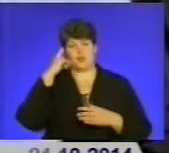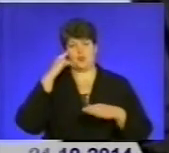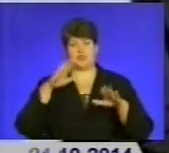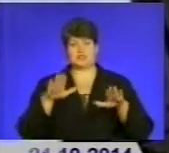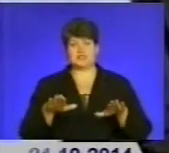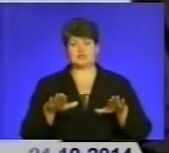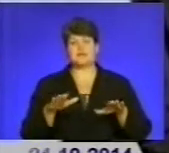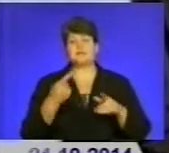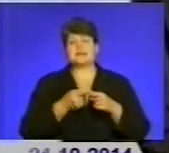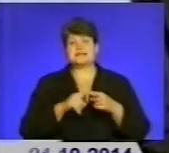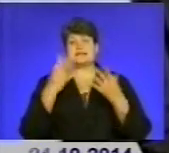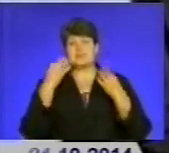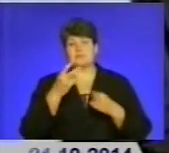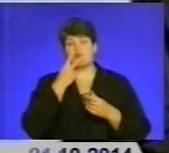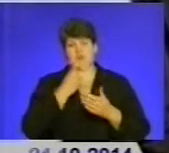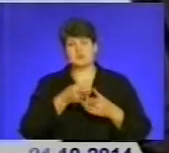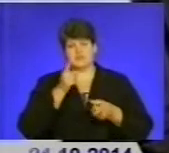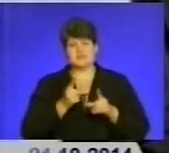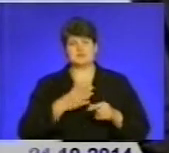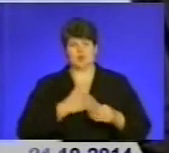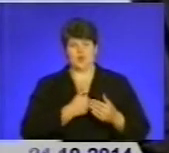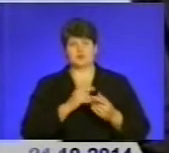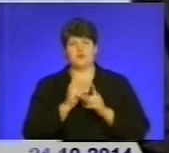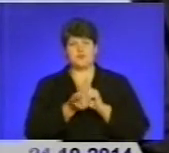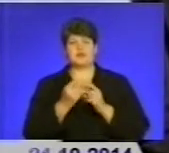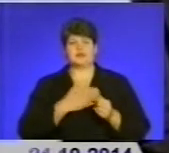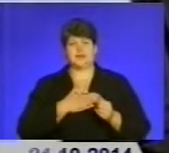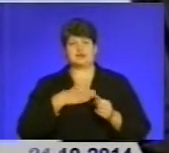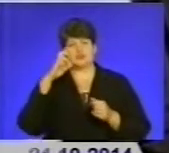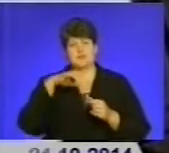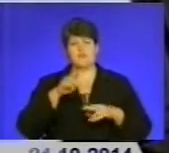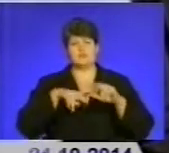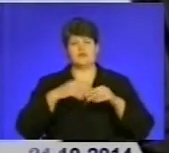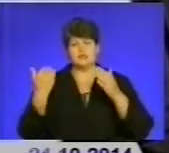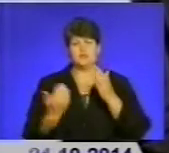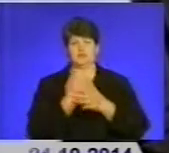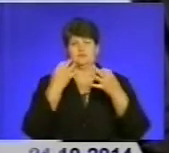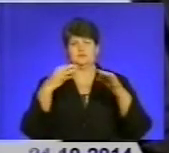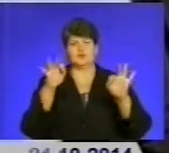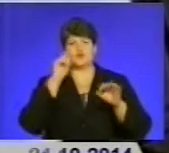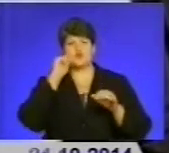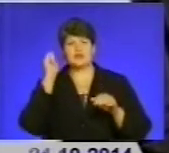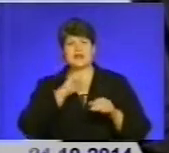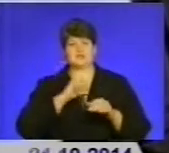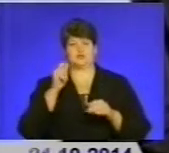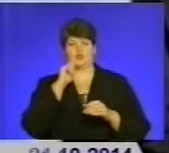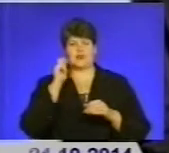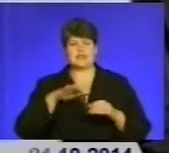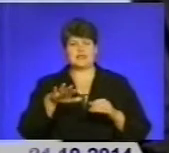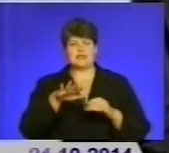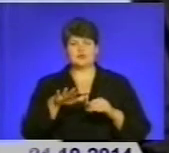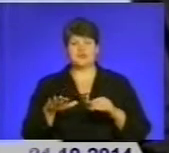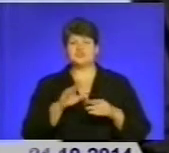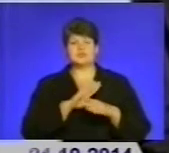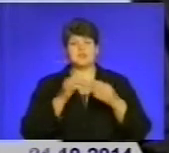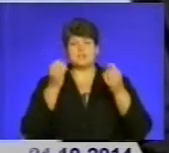день покаже, чи в дійсності ми хочемо змінити нашу державу, побудувати нову, демократичну, по-справжньому українську Україну, а отже, чи не